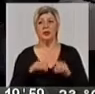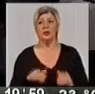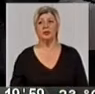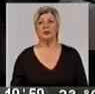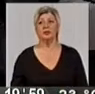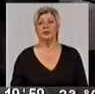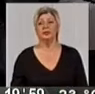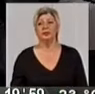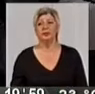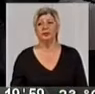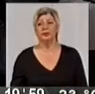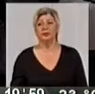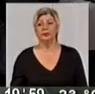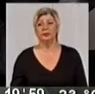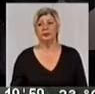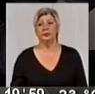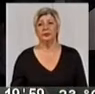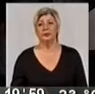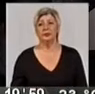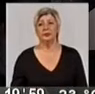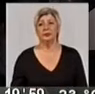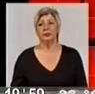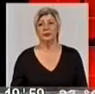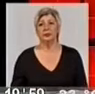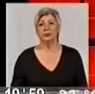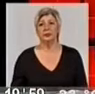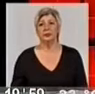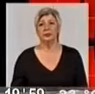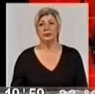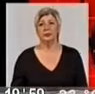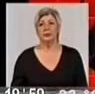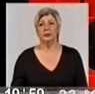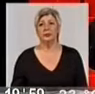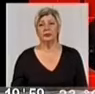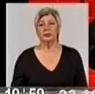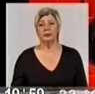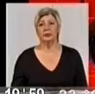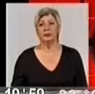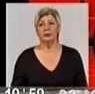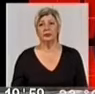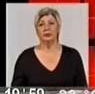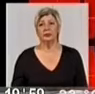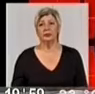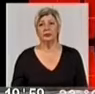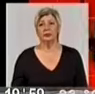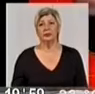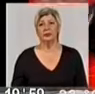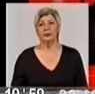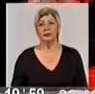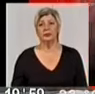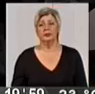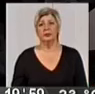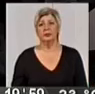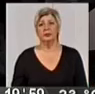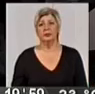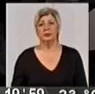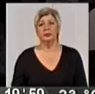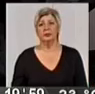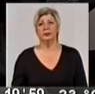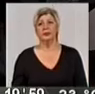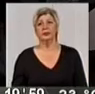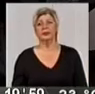я зобов'язаний сказати, що ви можете слухати нас на хвилі українського радіо Дніпро FM. Слухайте, продовжуйте, пані Валентина.